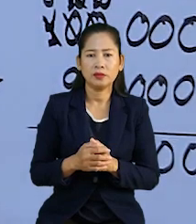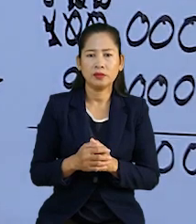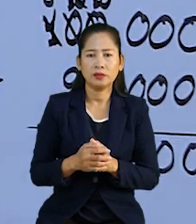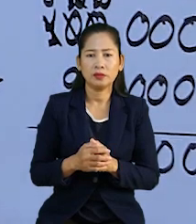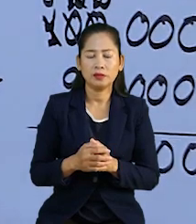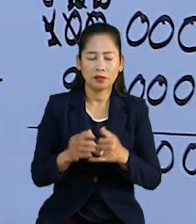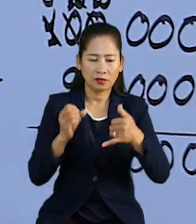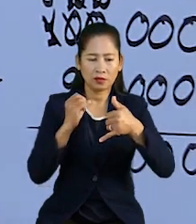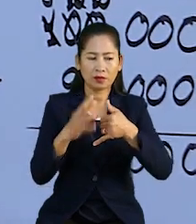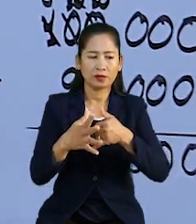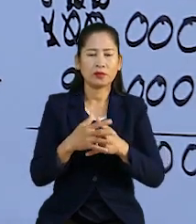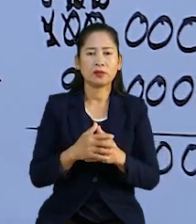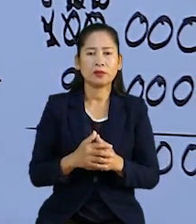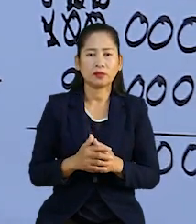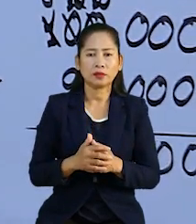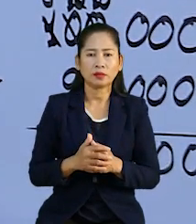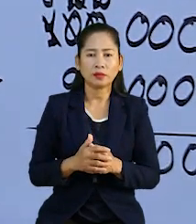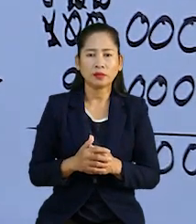chẳng chạp đám